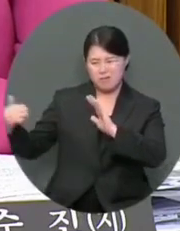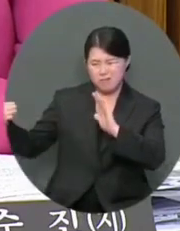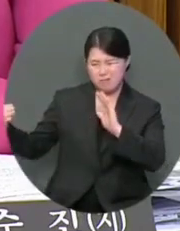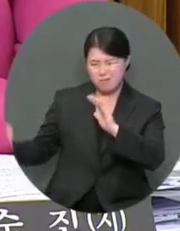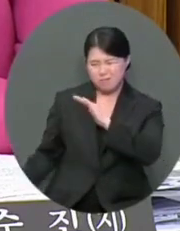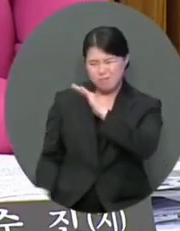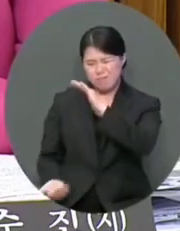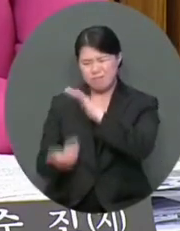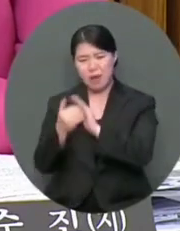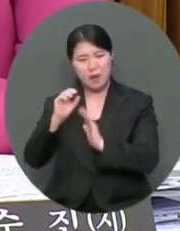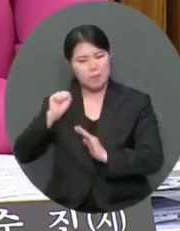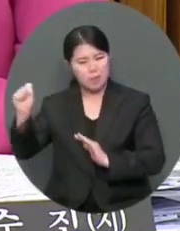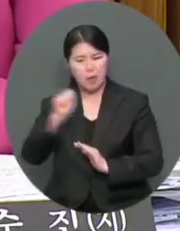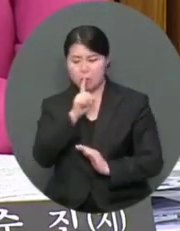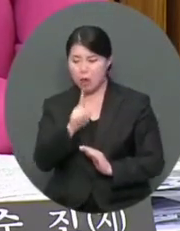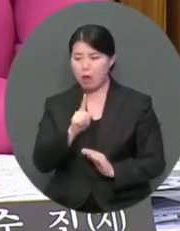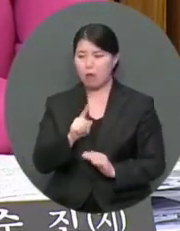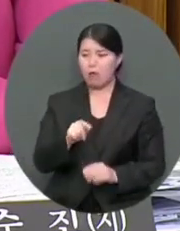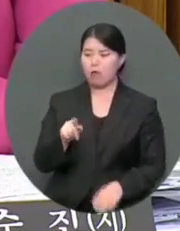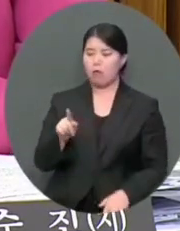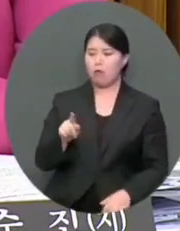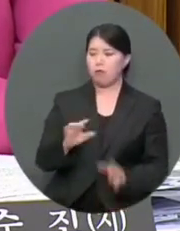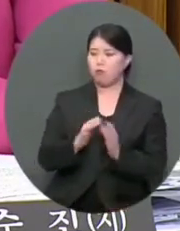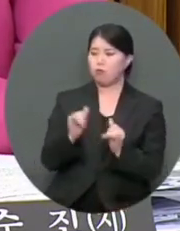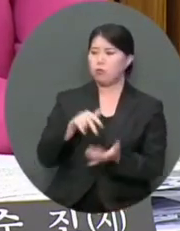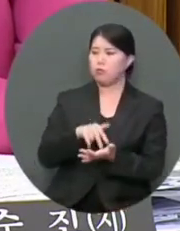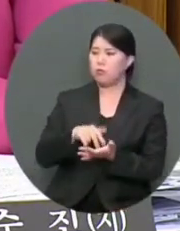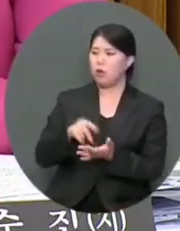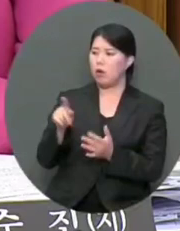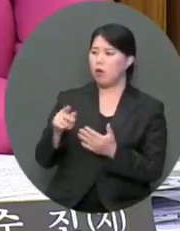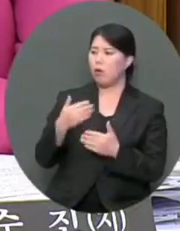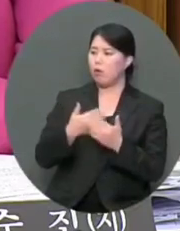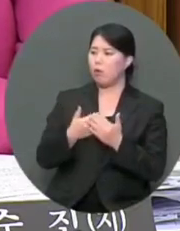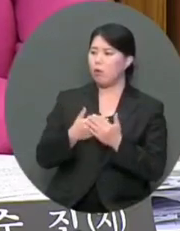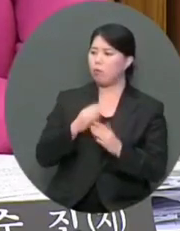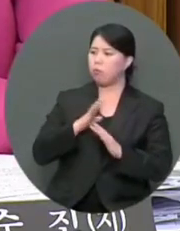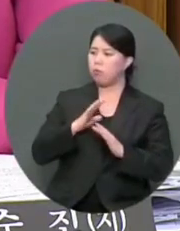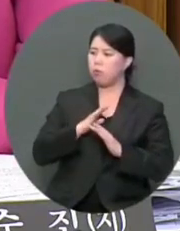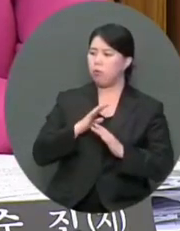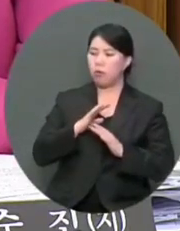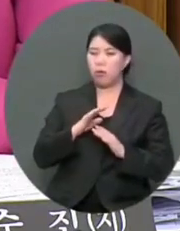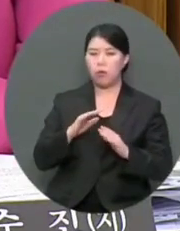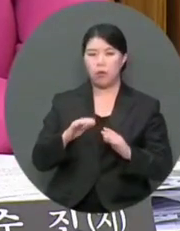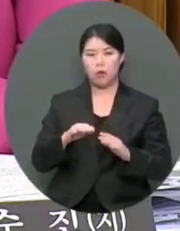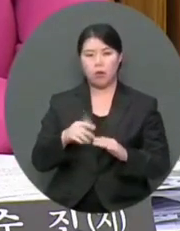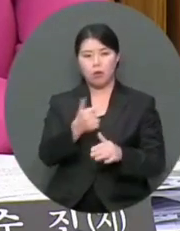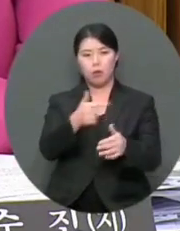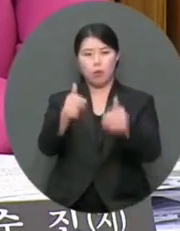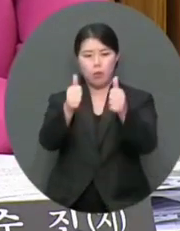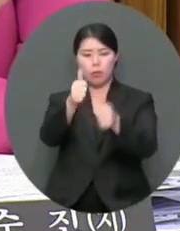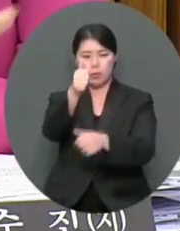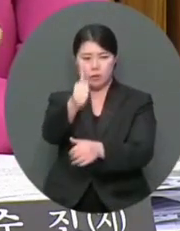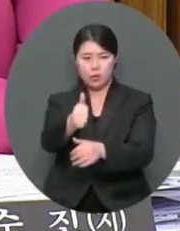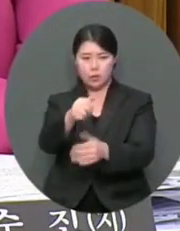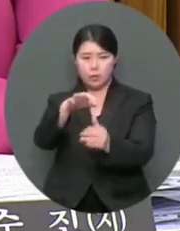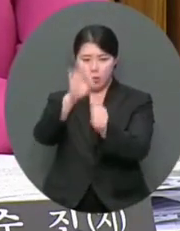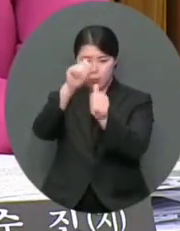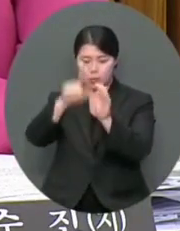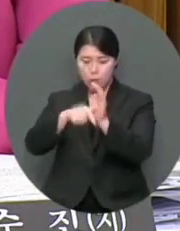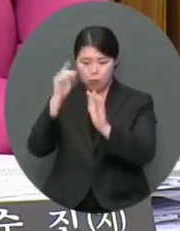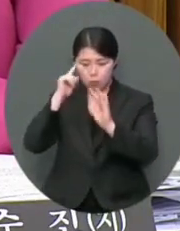걸 보면 국민들은 두려워합니다. 왜 대법원장을 뽑는데 국회의 동의가 필요하겠습니까?